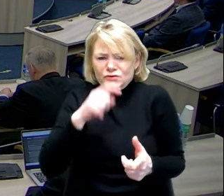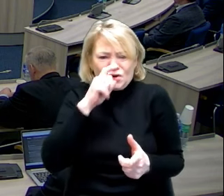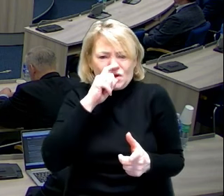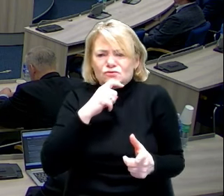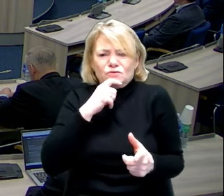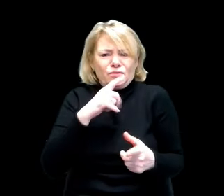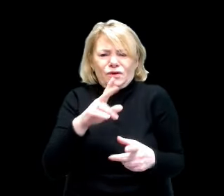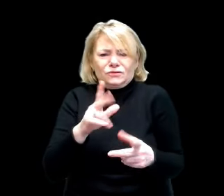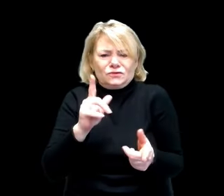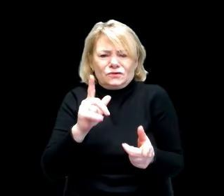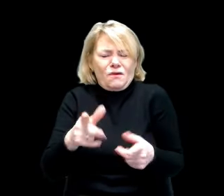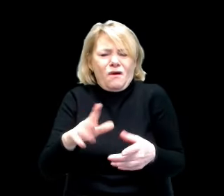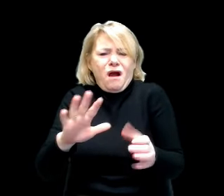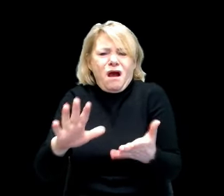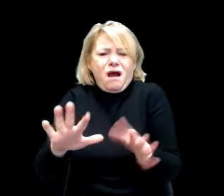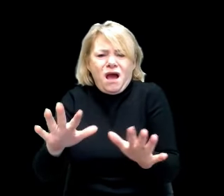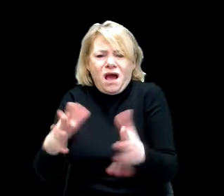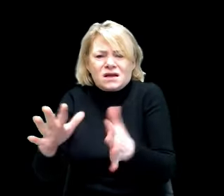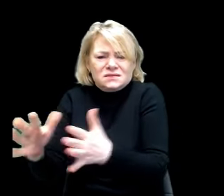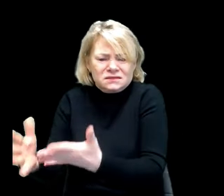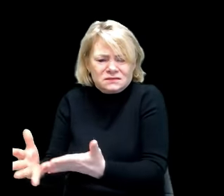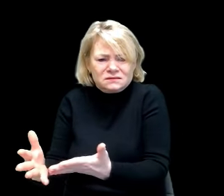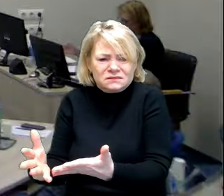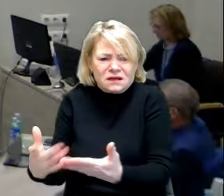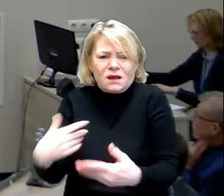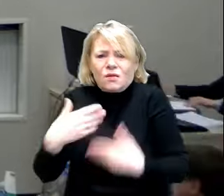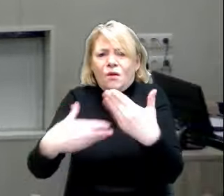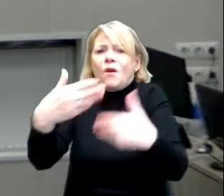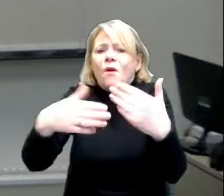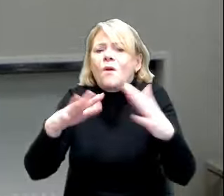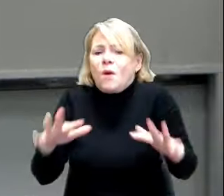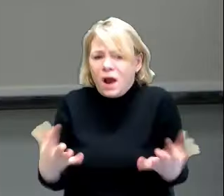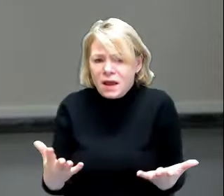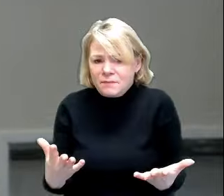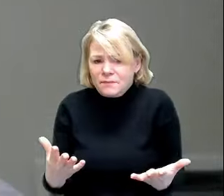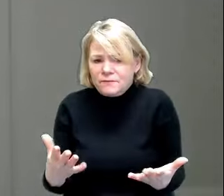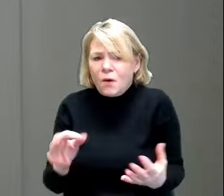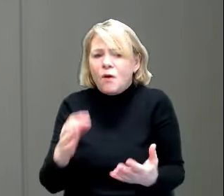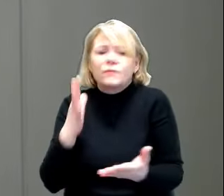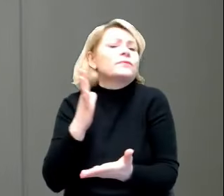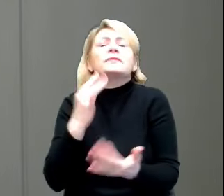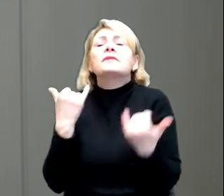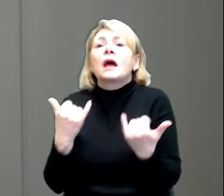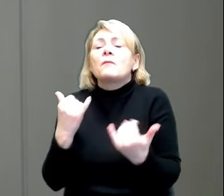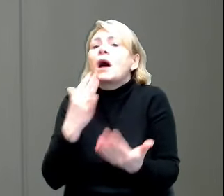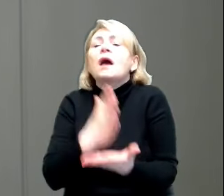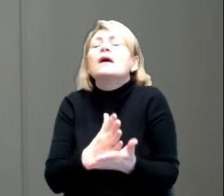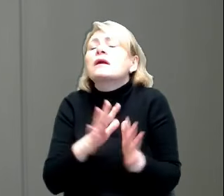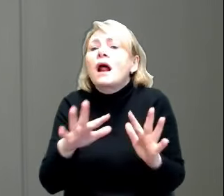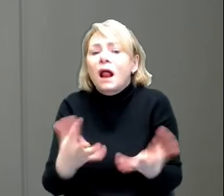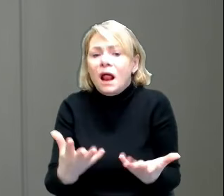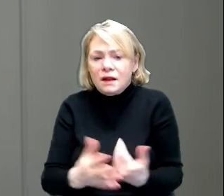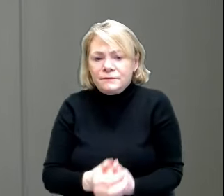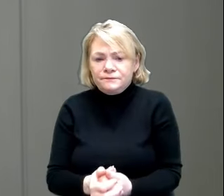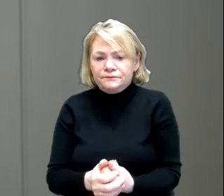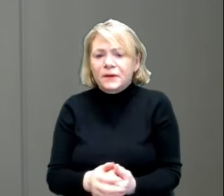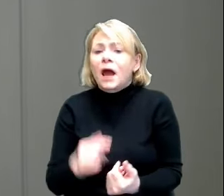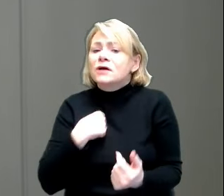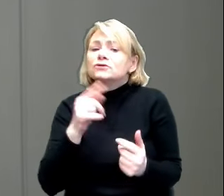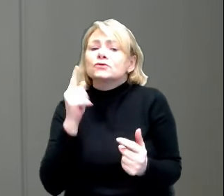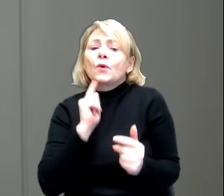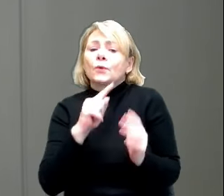daryti o vyksta tokie dalykai tiesa prieš tai norėjau paklausti kadangi kreipiuosi į tarybą ar